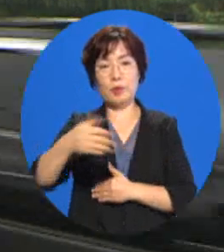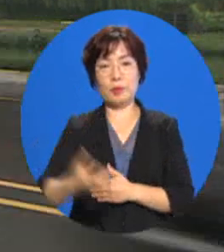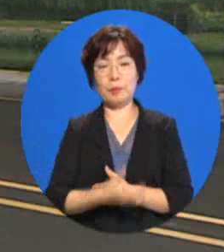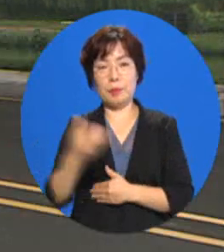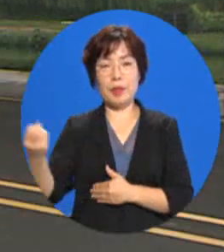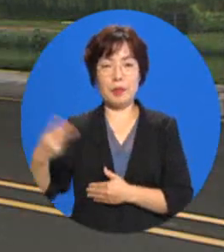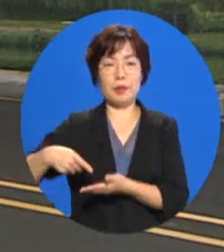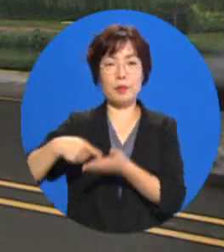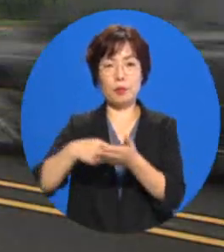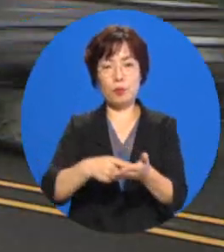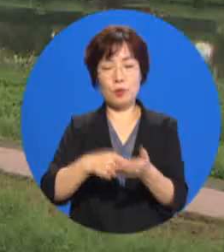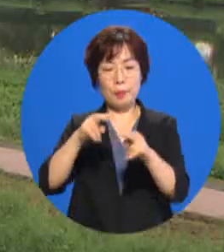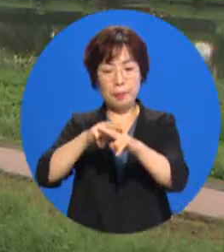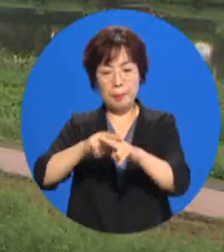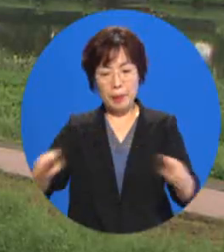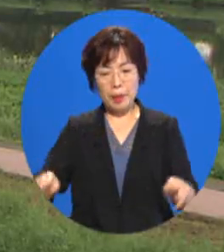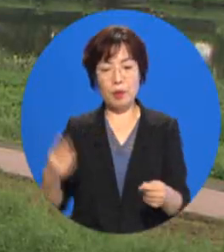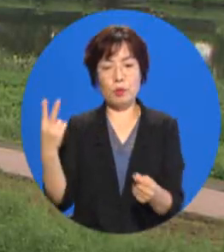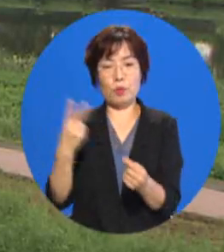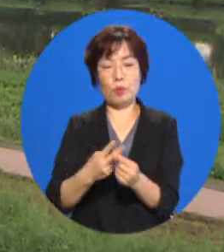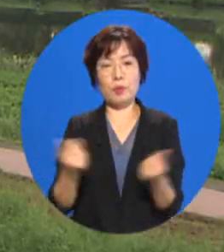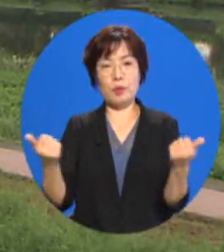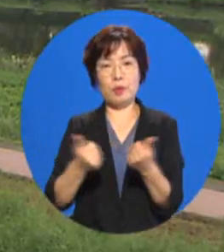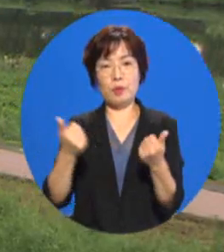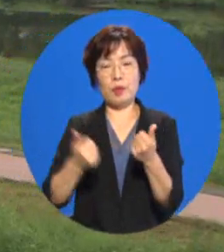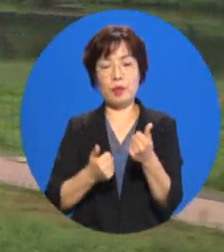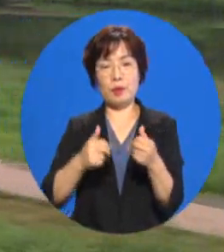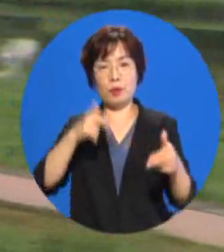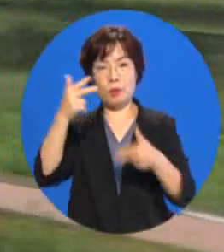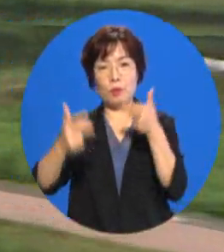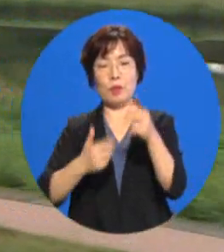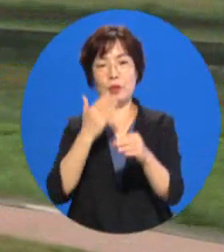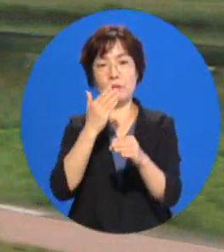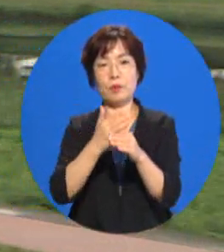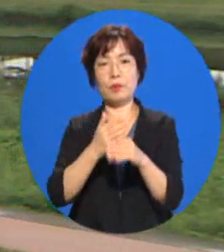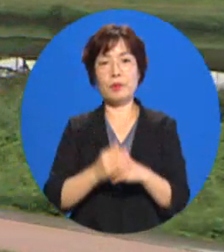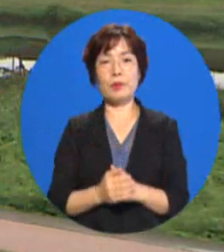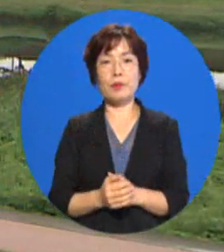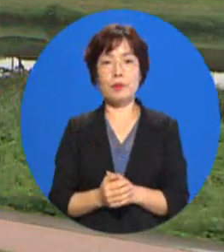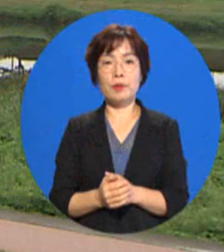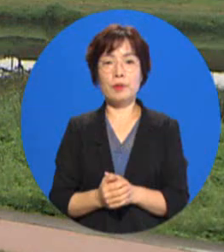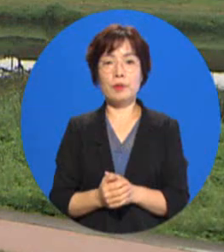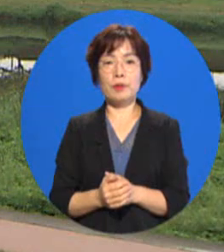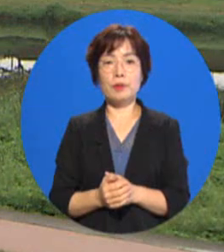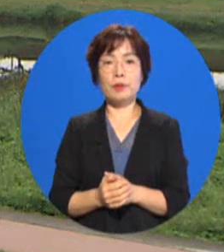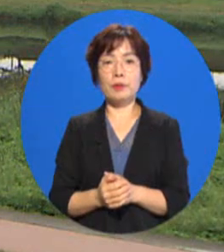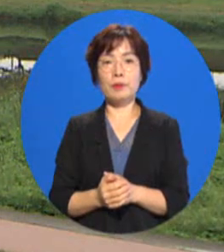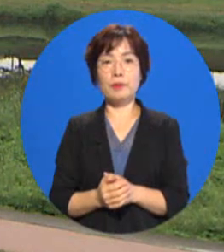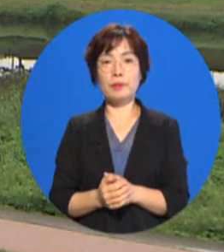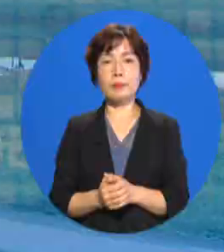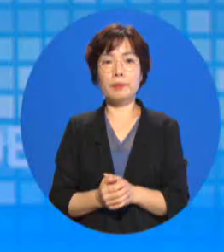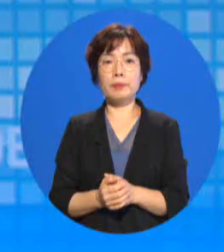재추진되면서 백지와 2라운드 공방이 일고 있습니다. MBC 뉴스 박민주입니다.